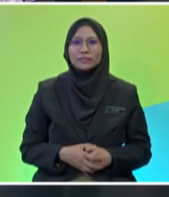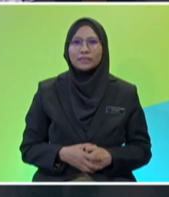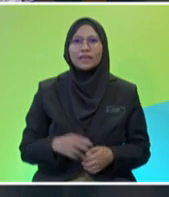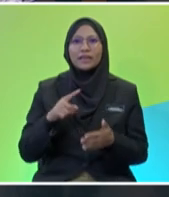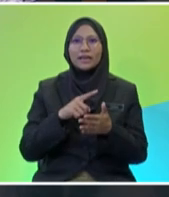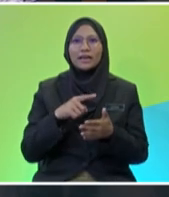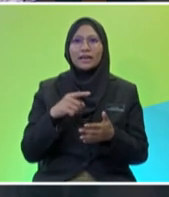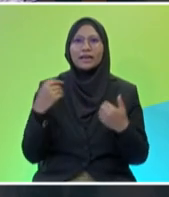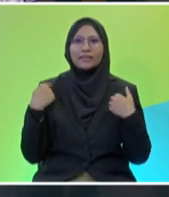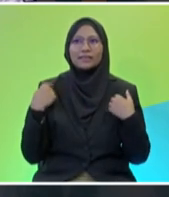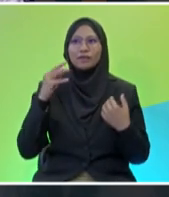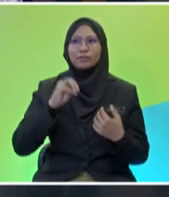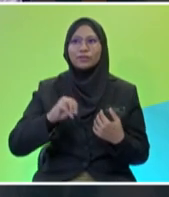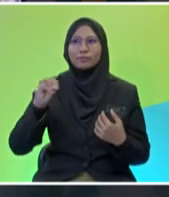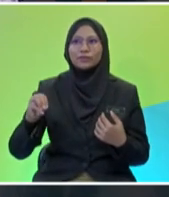lakukan